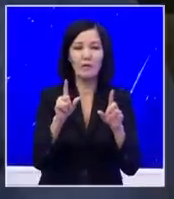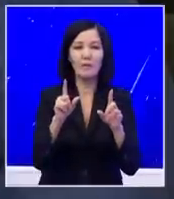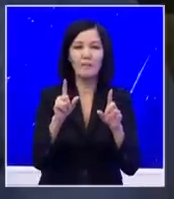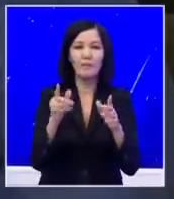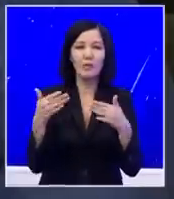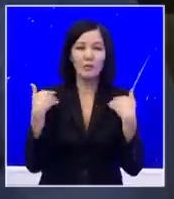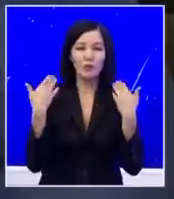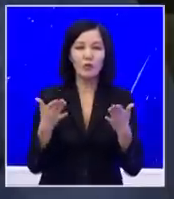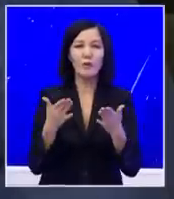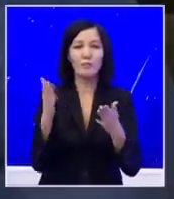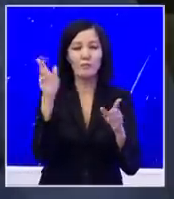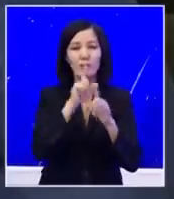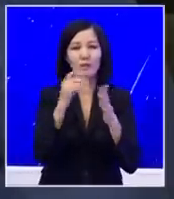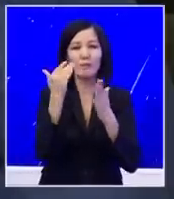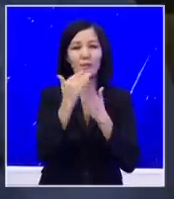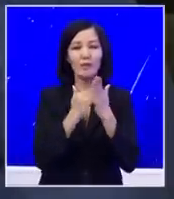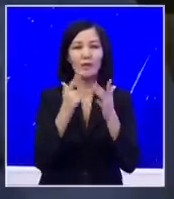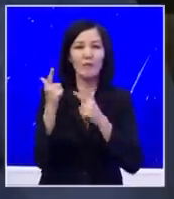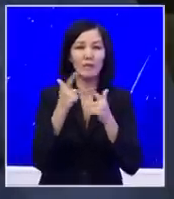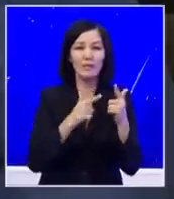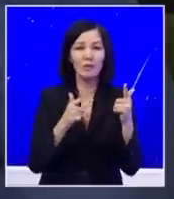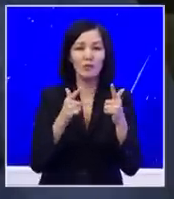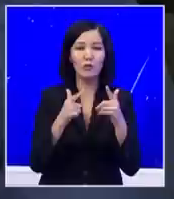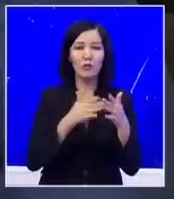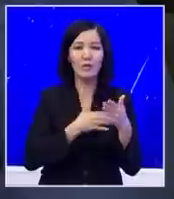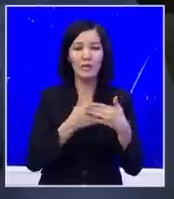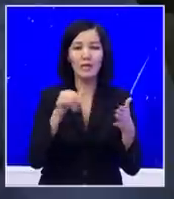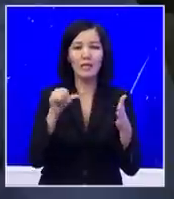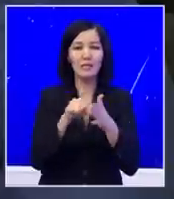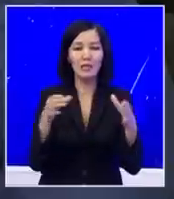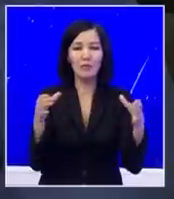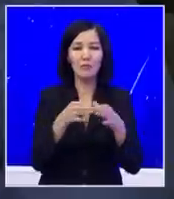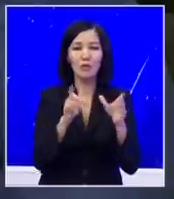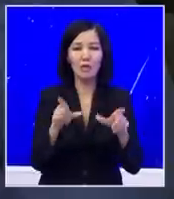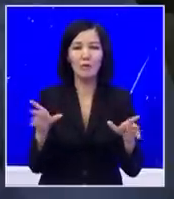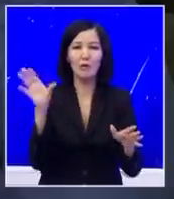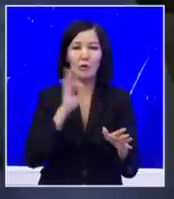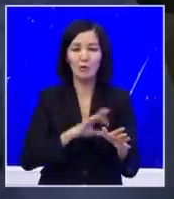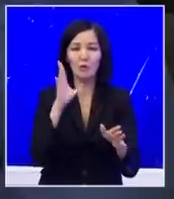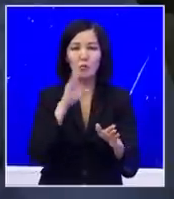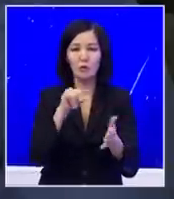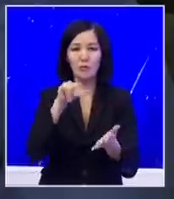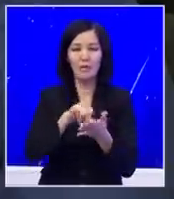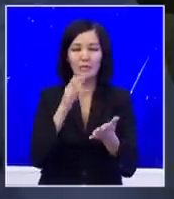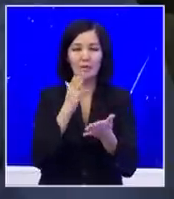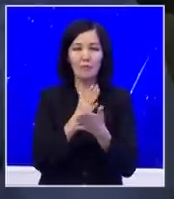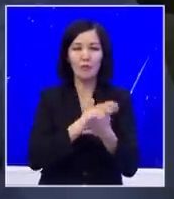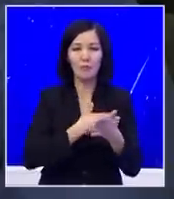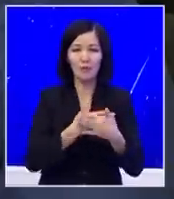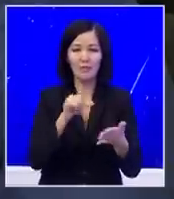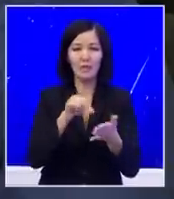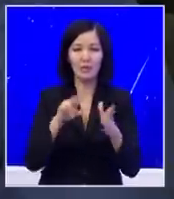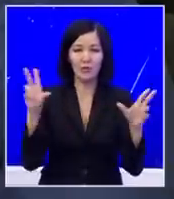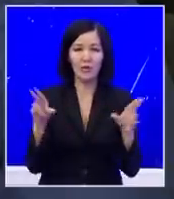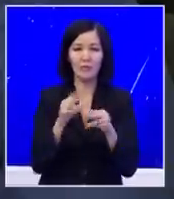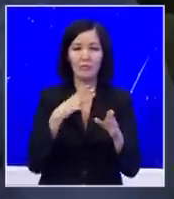ұсынамыз. Ондай мектептің бағдарламасын құрастыруға осы кеңеске мүше азаматтар да үлес қоса алады деп ойлаймыз. Өзіміз де оған